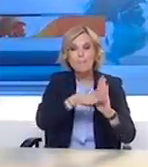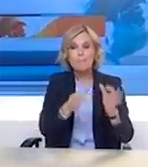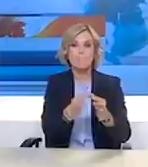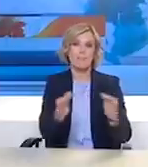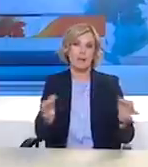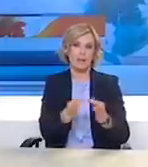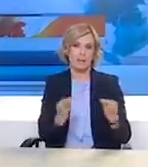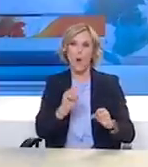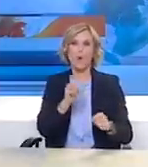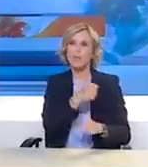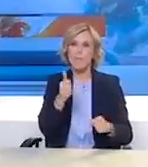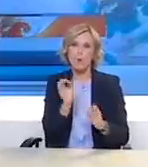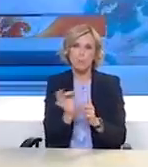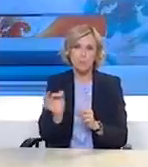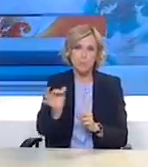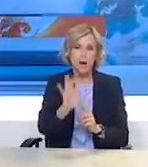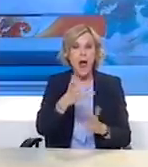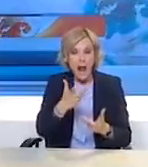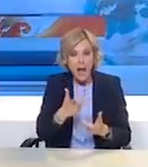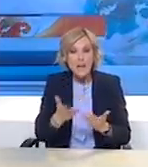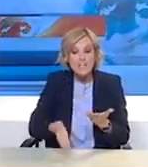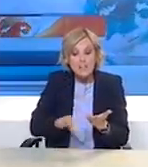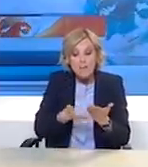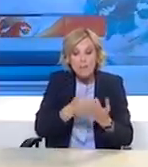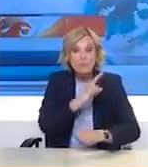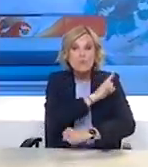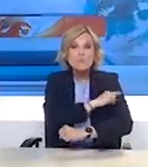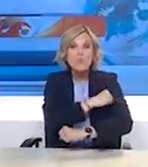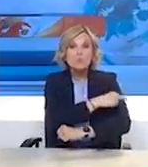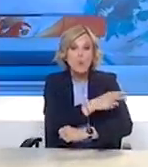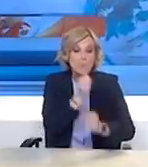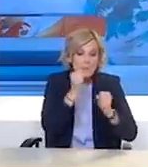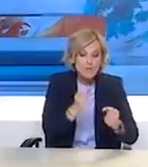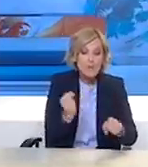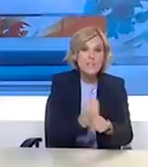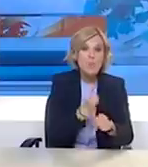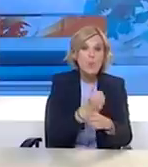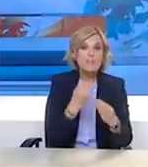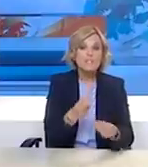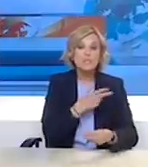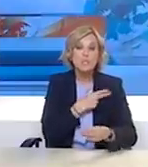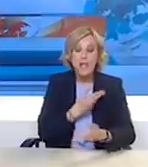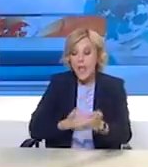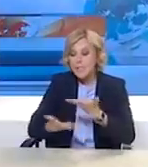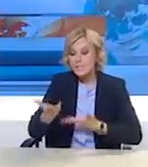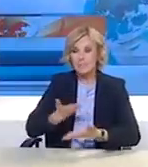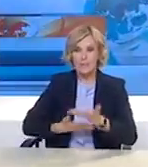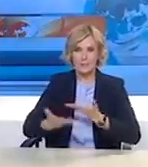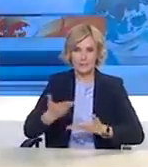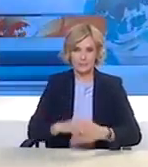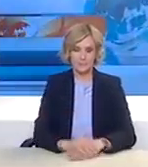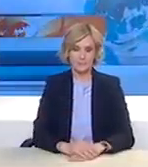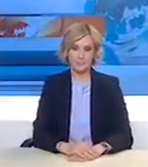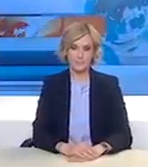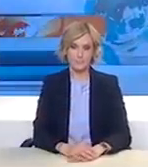για τη μετάδοση του ιού, είναι για να μπορέσει να αντέξει και το σύστημα υγείας να σταθεί όρθια η χώρα. Ευχαριστώ. Να πω και εγώ δύο